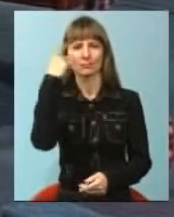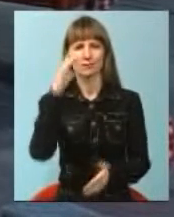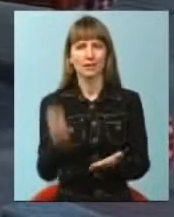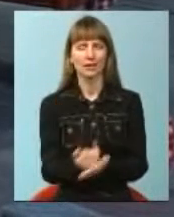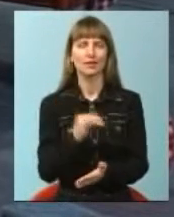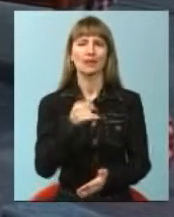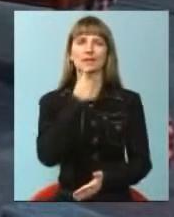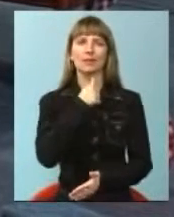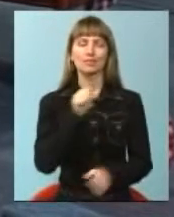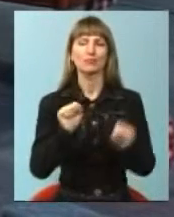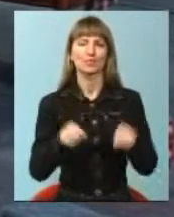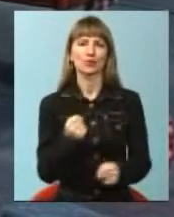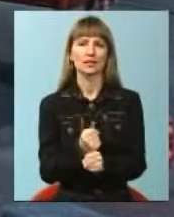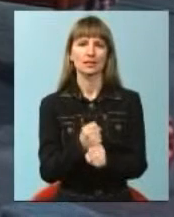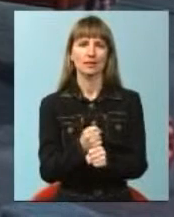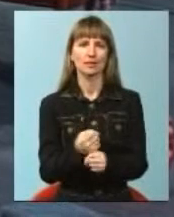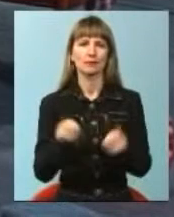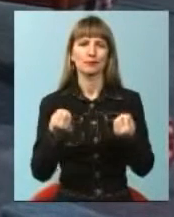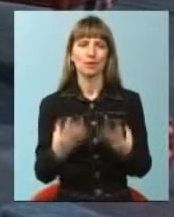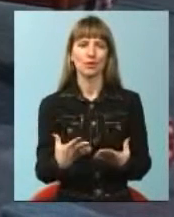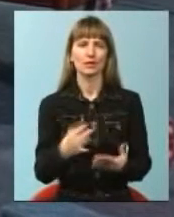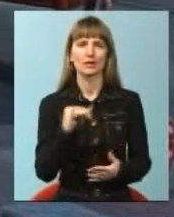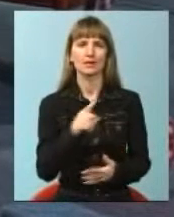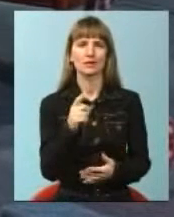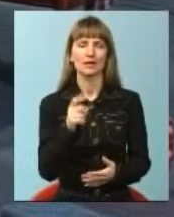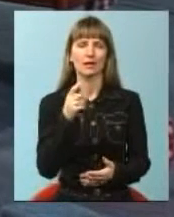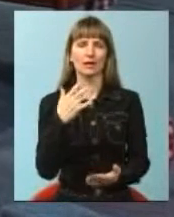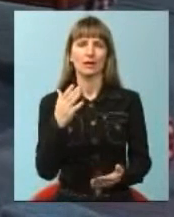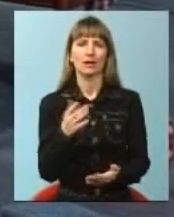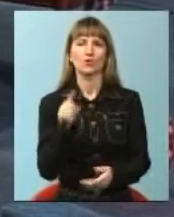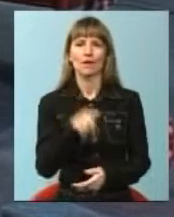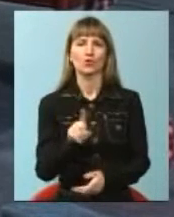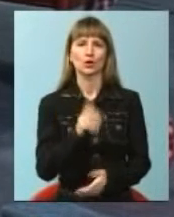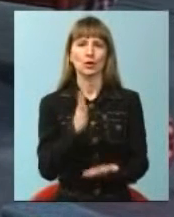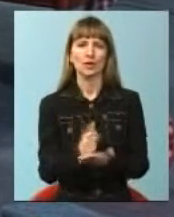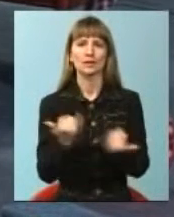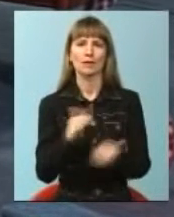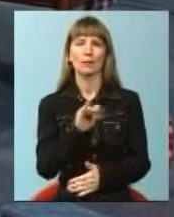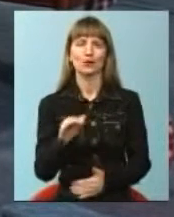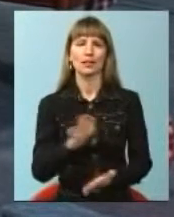і експериментів можна створити навіть просто з підручних засобів. Ну, а на сьогодні ми вже з вами